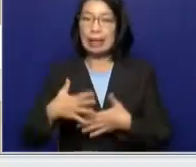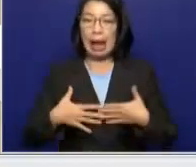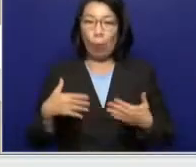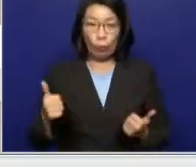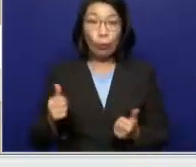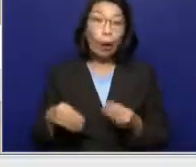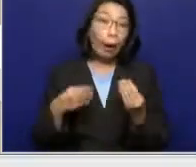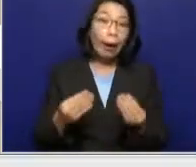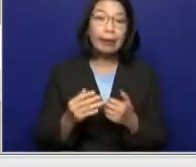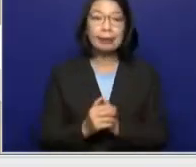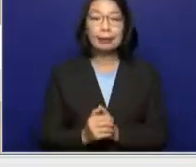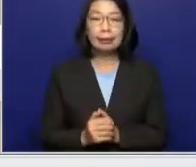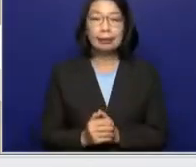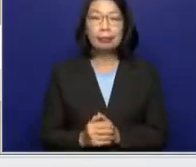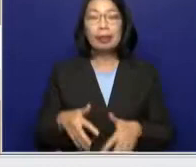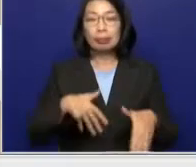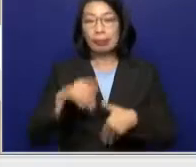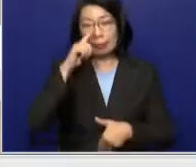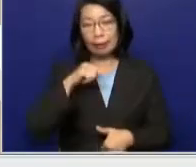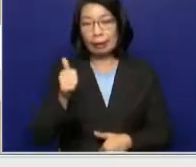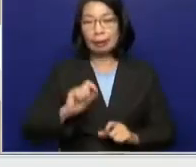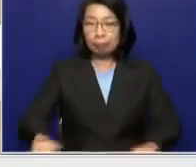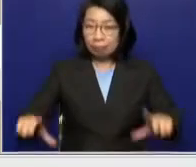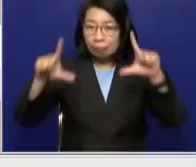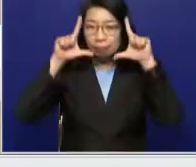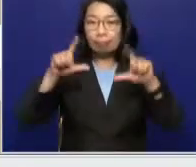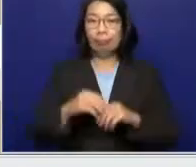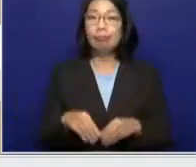พื่อเป็นพลเมืองไทยที่มีชื่อเสียง